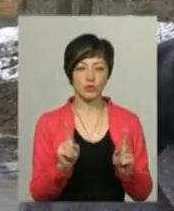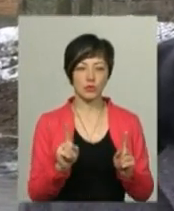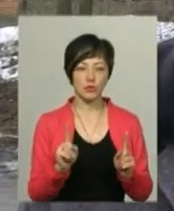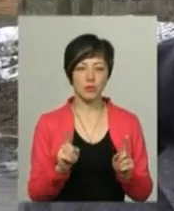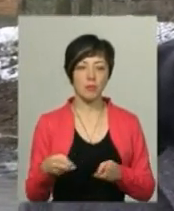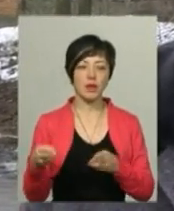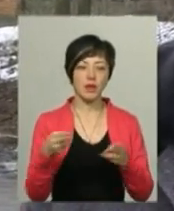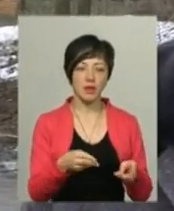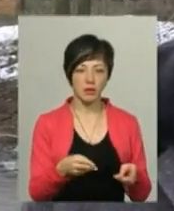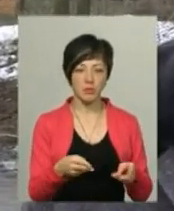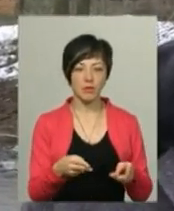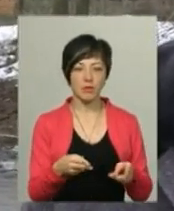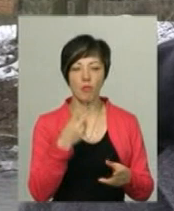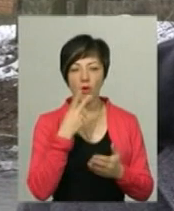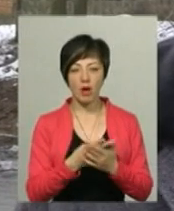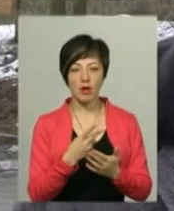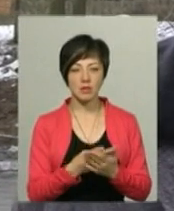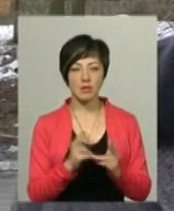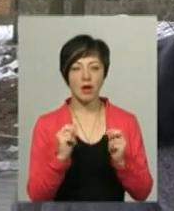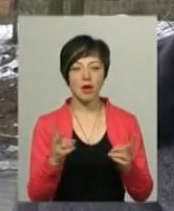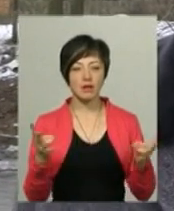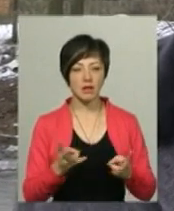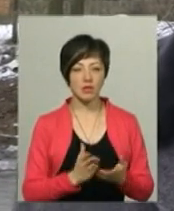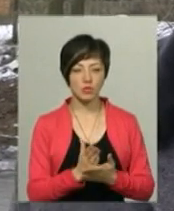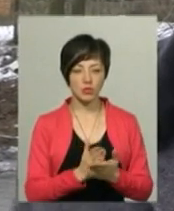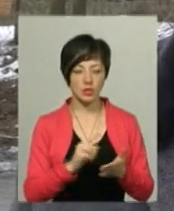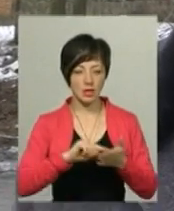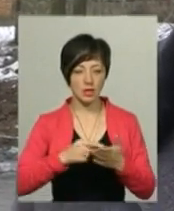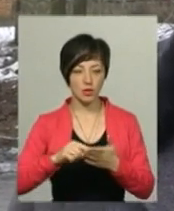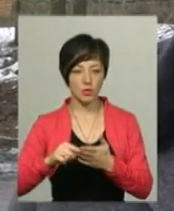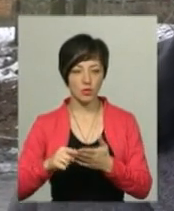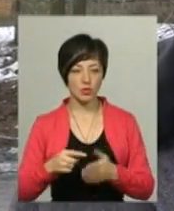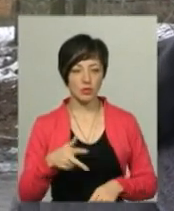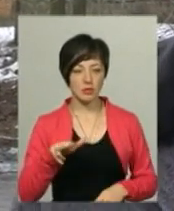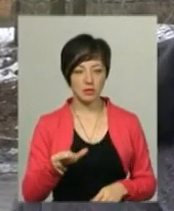ми приїдемо, покажемо вам, як треба служити, і 3 точки в кінці.